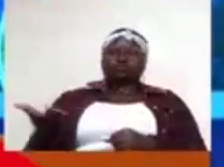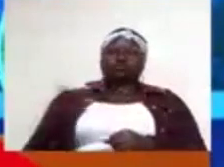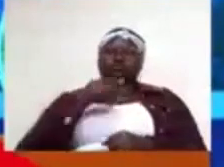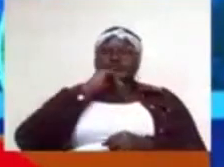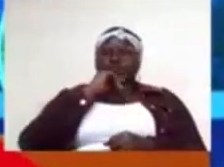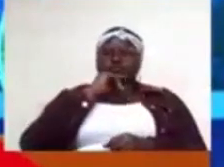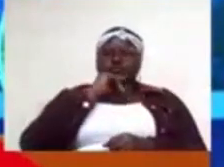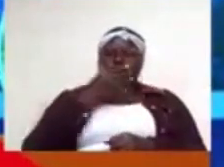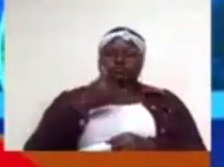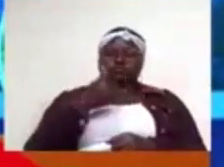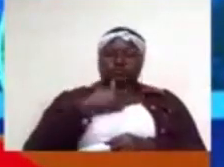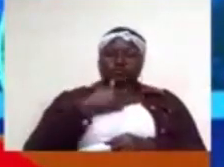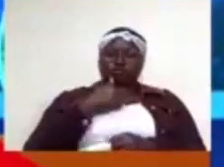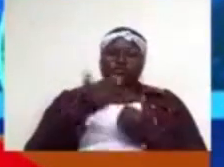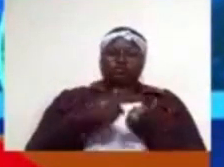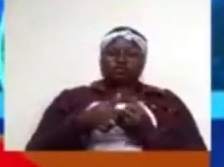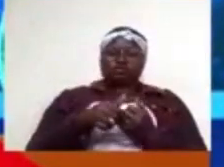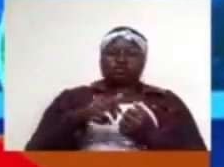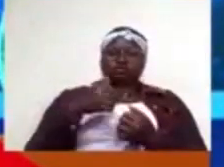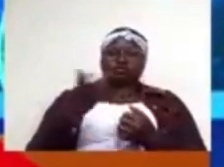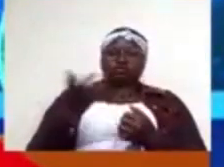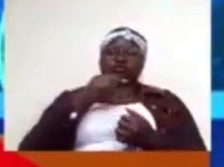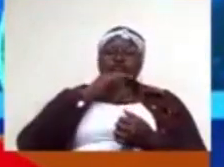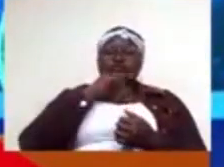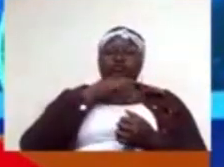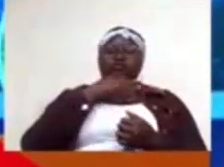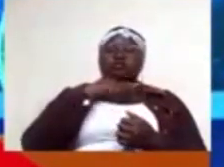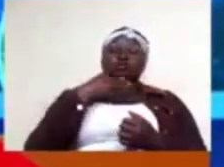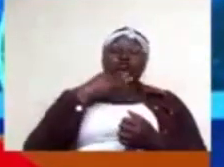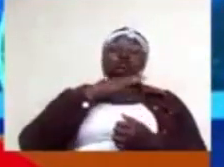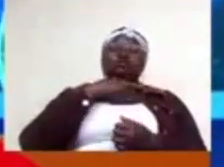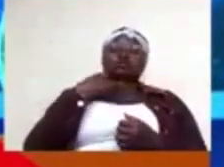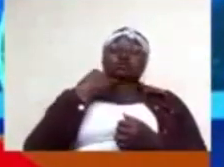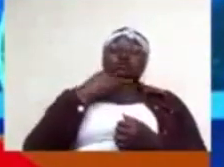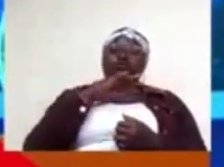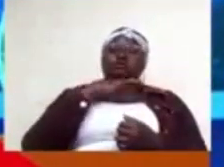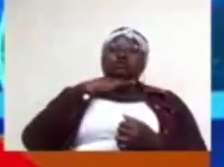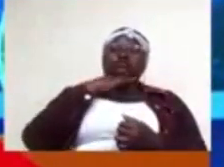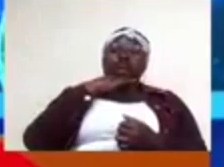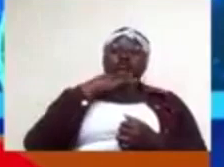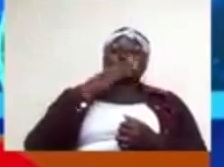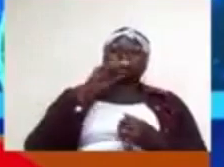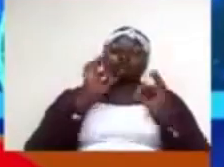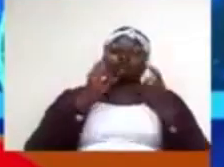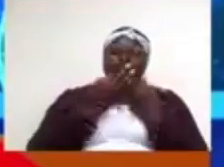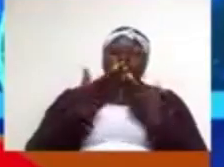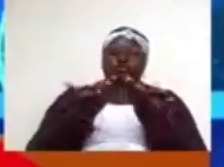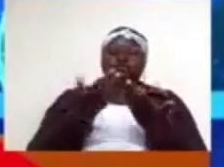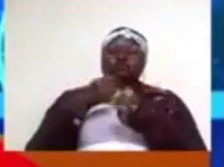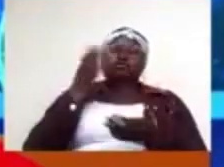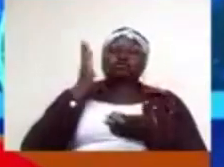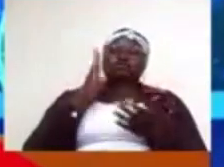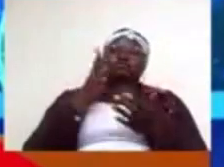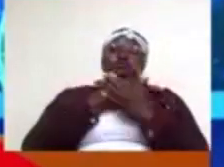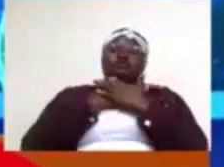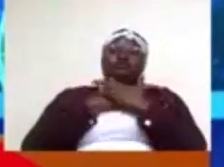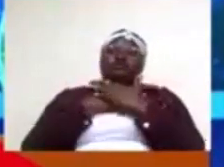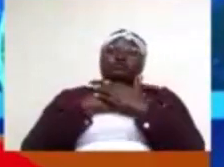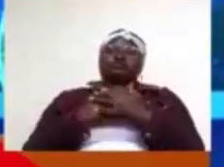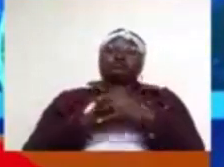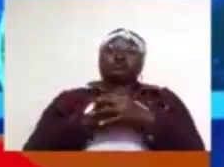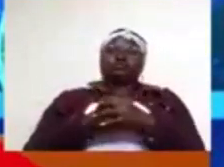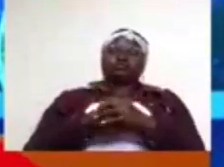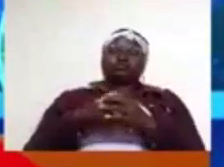mundu rumetanie ni ahiukirwo ni anina family yake na ni anina kani anina murata hihi ni kiki ngikorwo